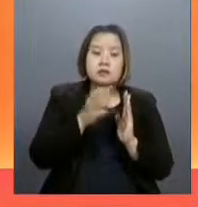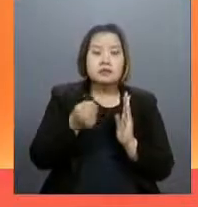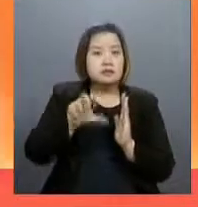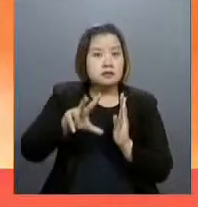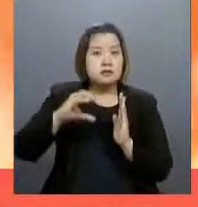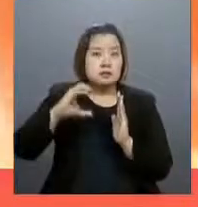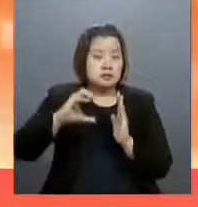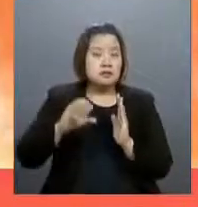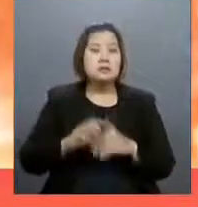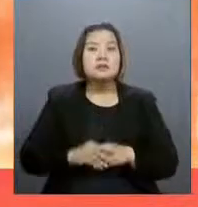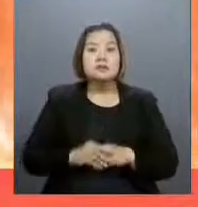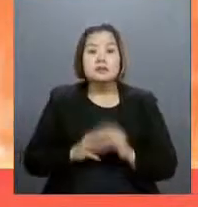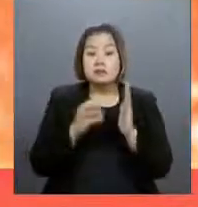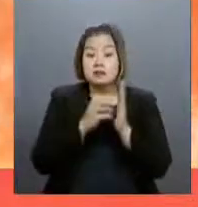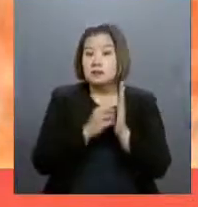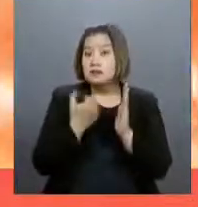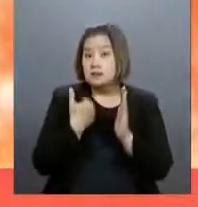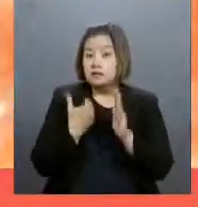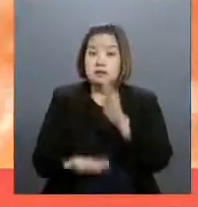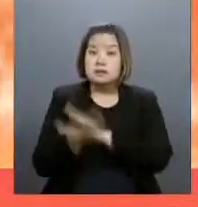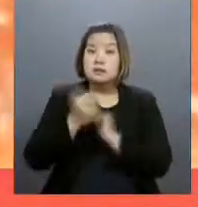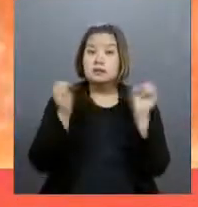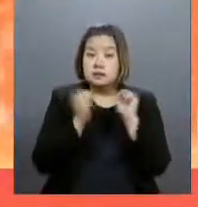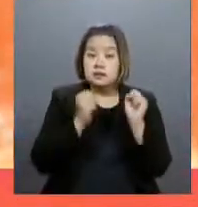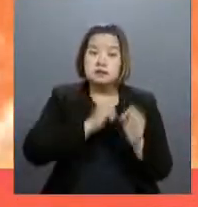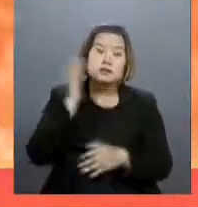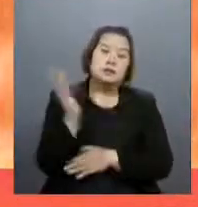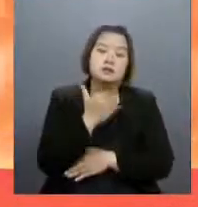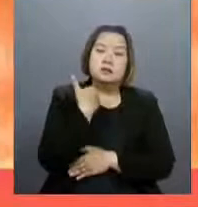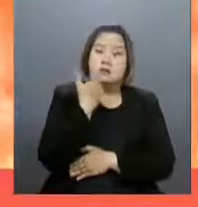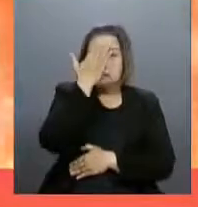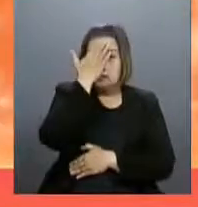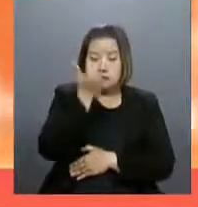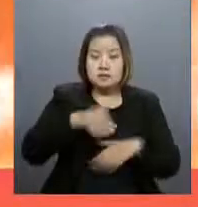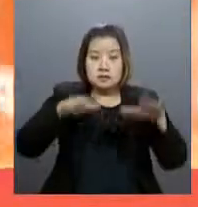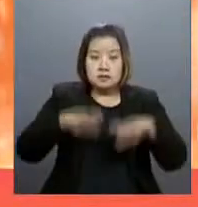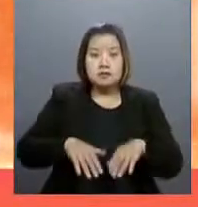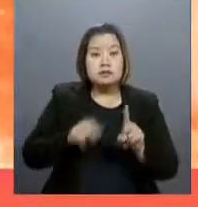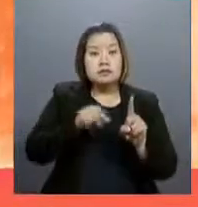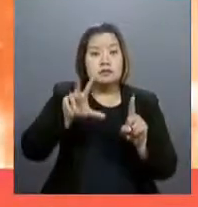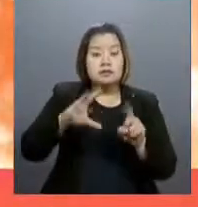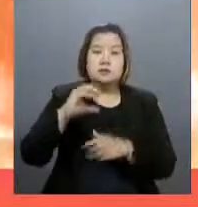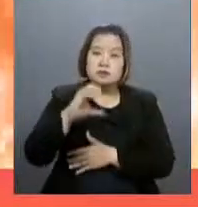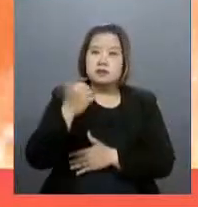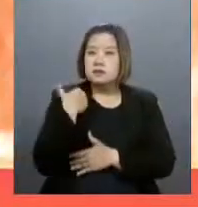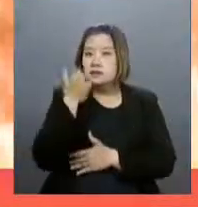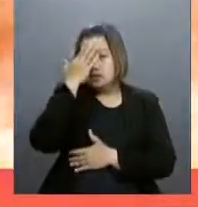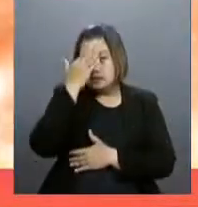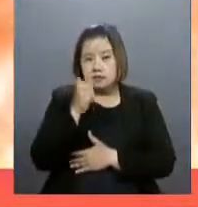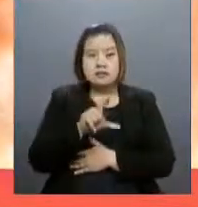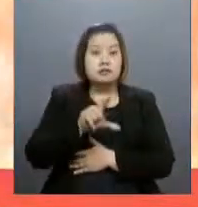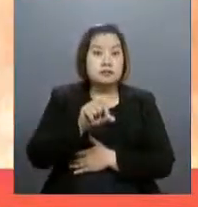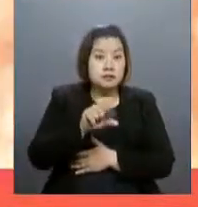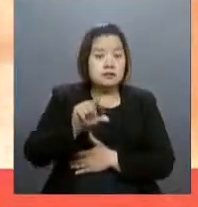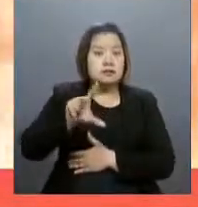เซลเซียสภาคกลางอากาศเย็นในตอนเช้ากับมีลมแรงอุณหภูมิจะลดลงอีก 1-3 องศาอยู่ที่ระหว่าง 20-34